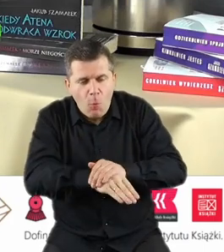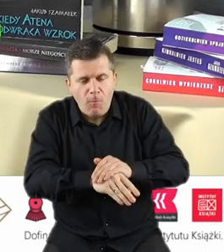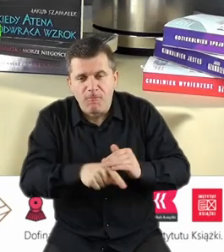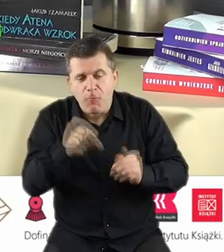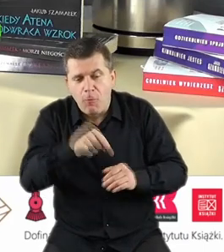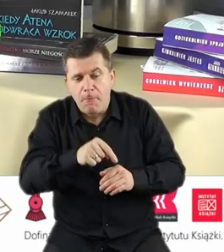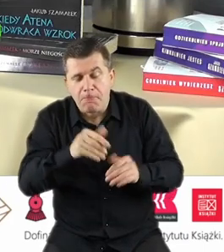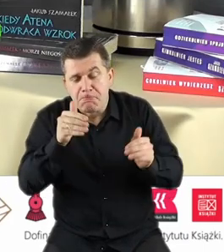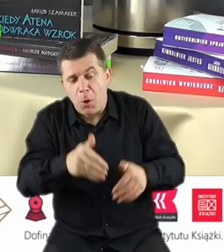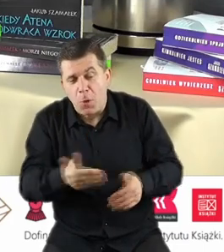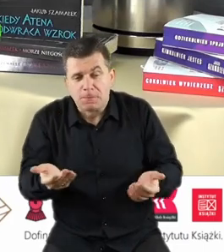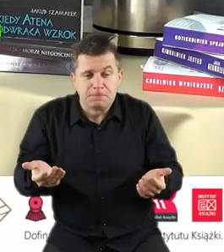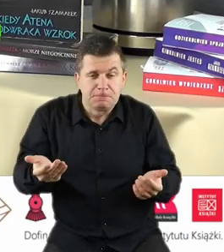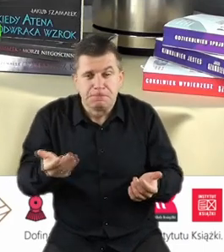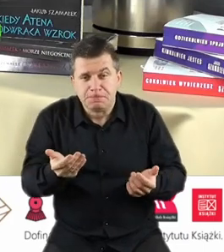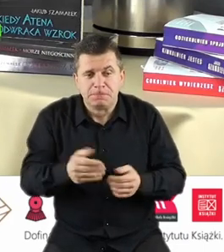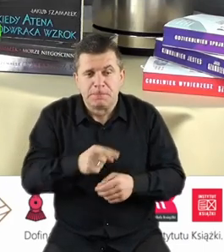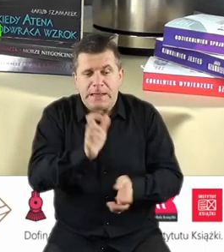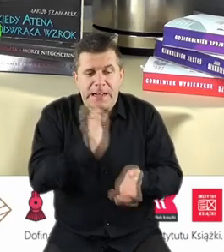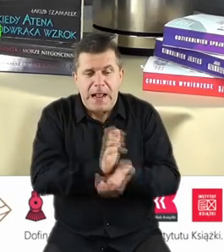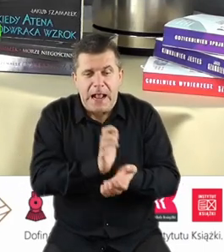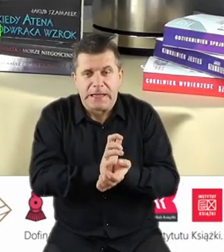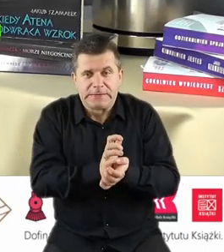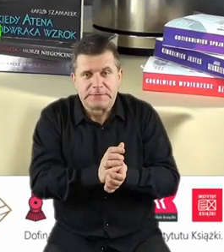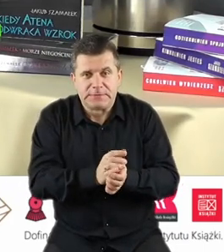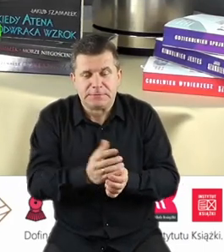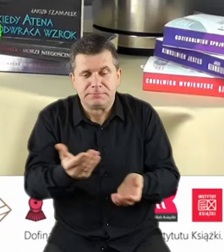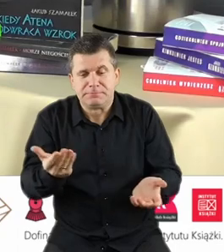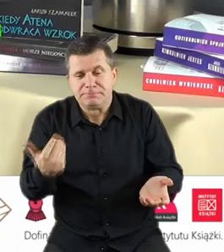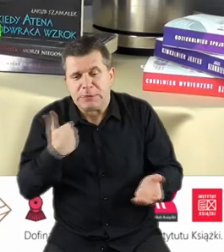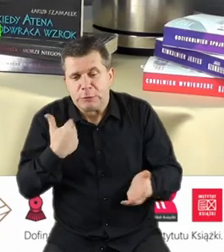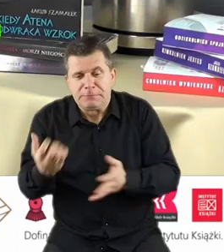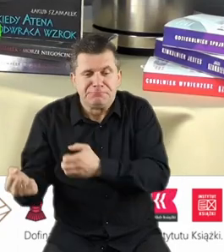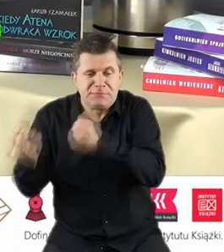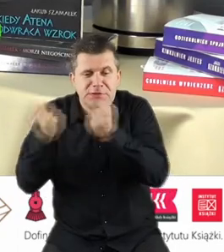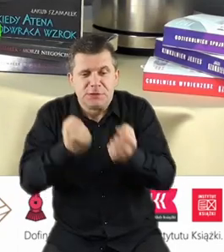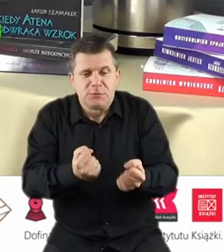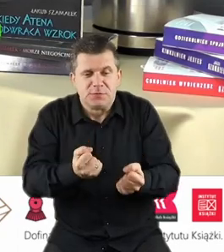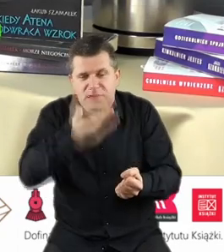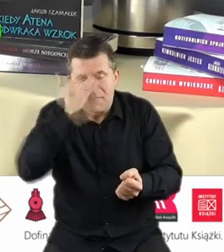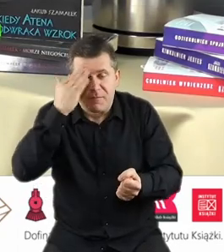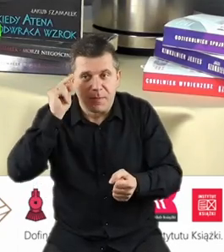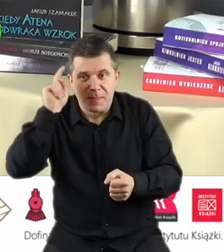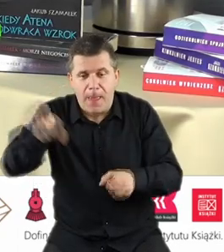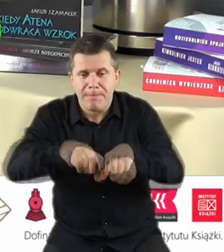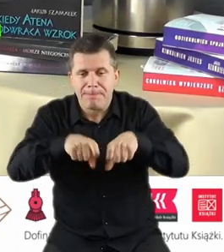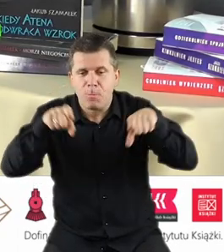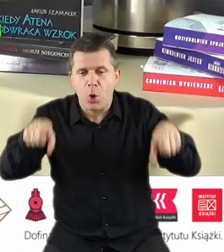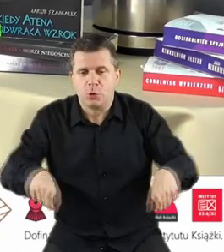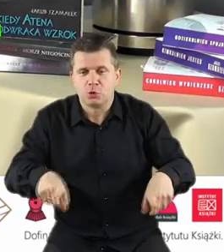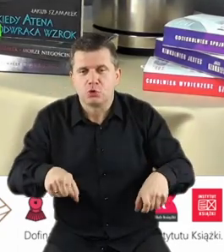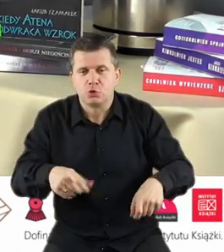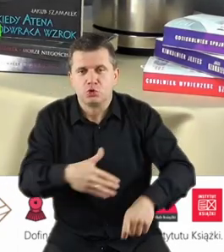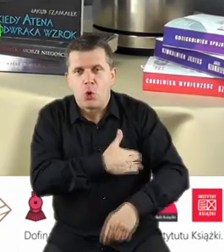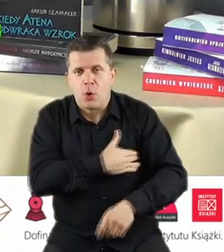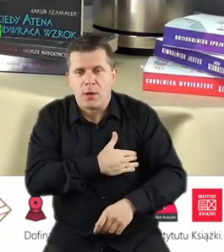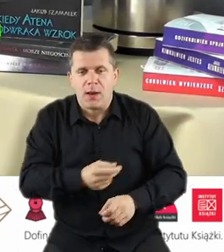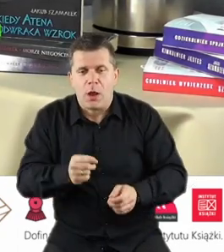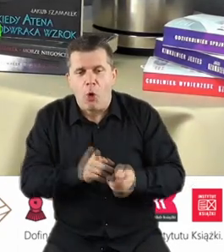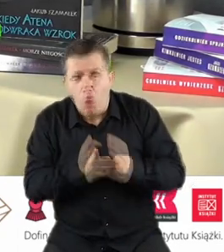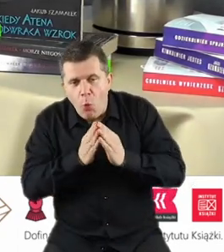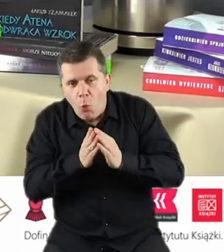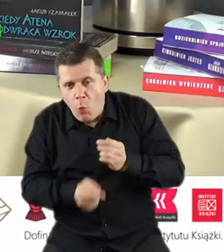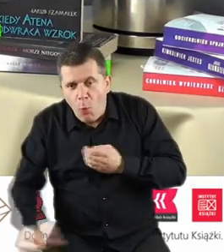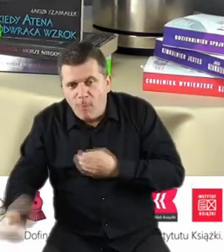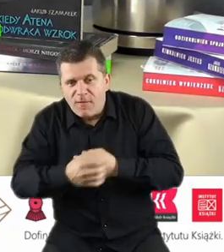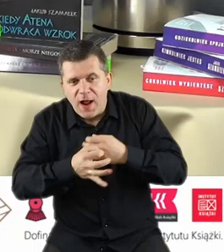kiedyś taką gazetkę to przyniósł, nie wiem, na boisko szkolne i pokazywał za garażami, ale to jakby